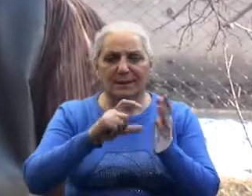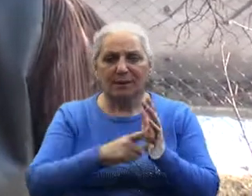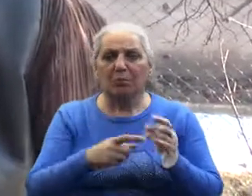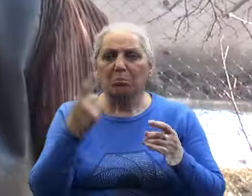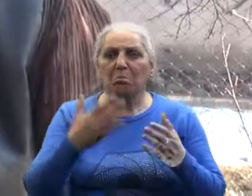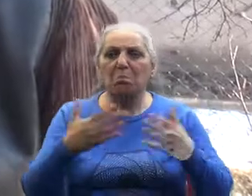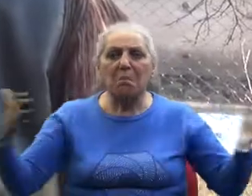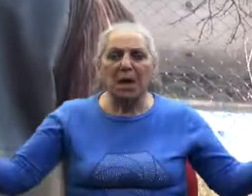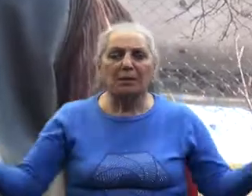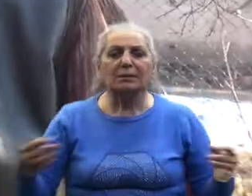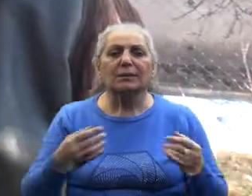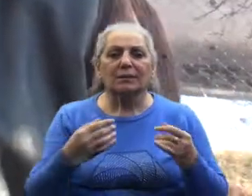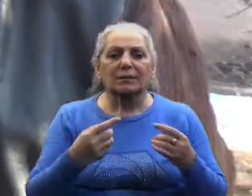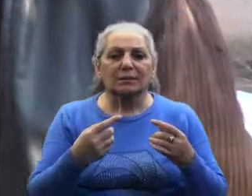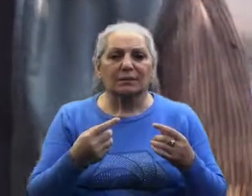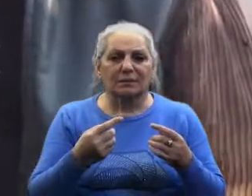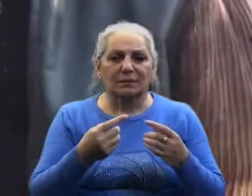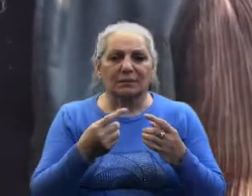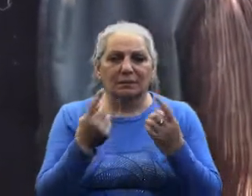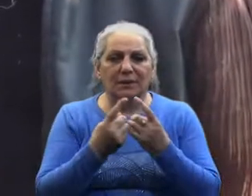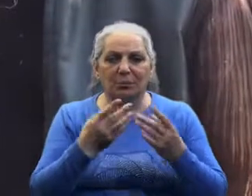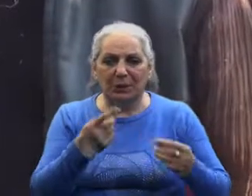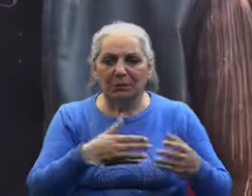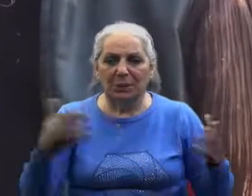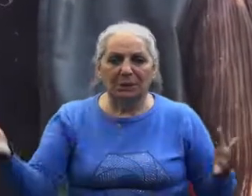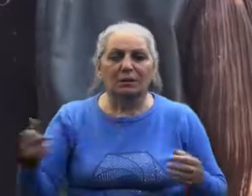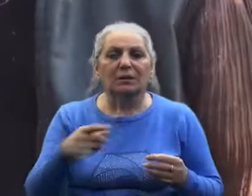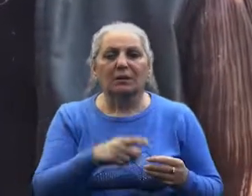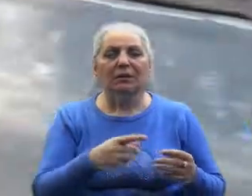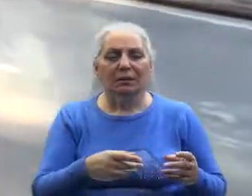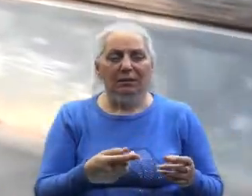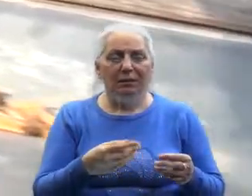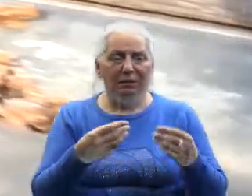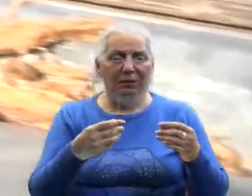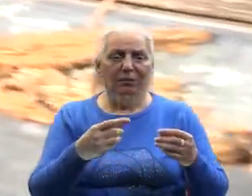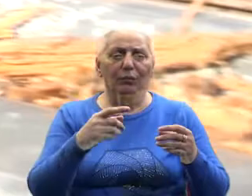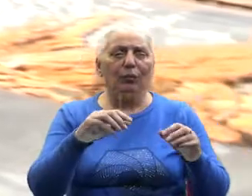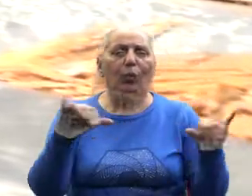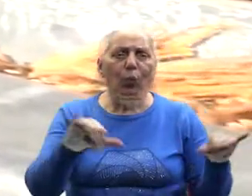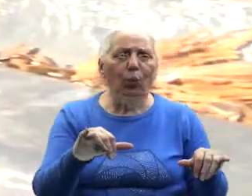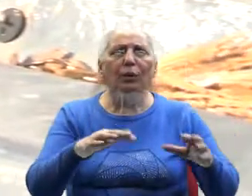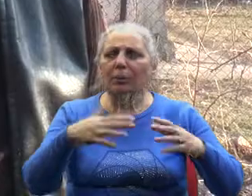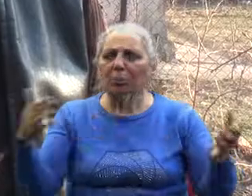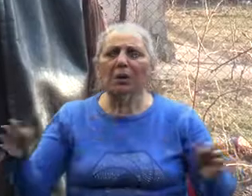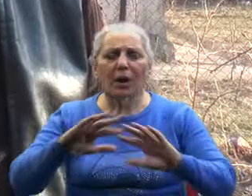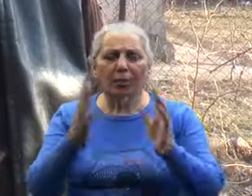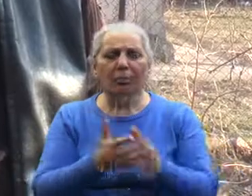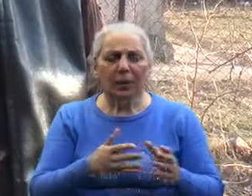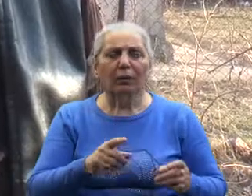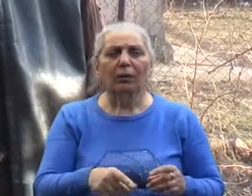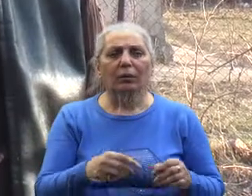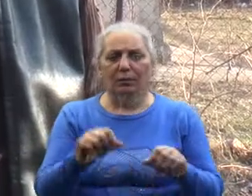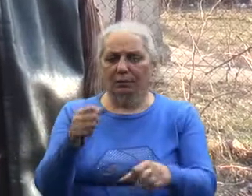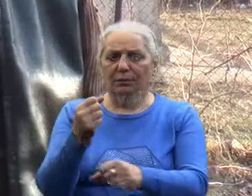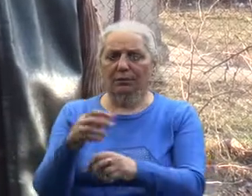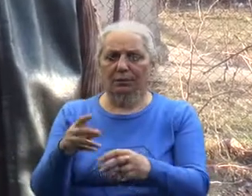էր, սպալմիներ էր երկու հատ։ Այստեղ սարքեցին այստեղին։ Ժամանակը 20 տարի էր տված։ Հետո շինին 25